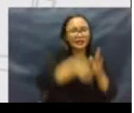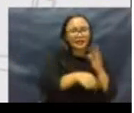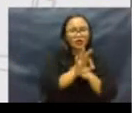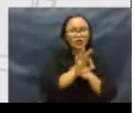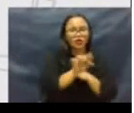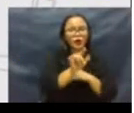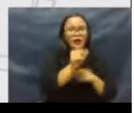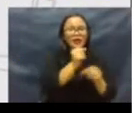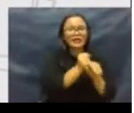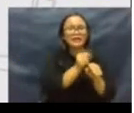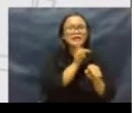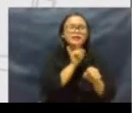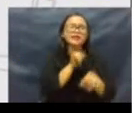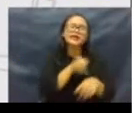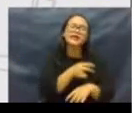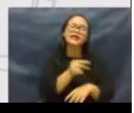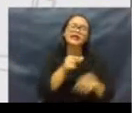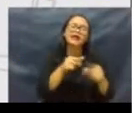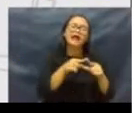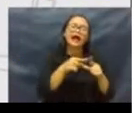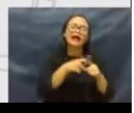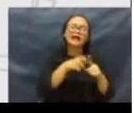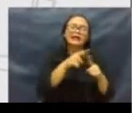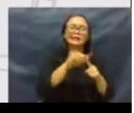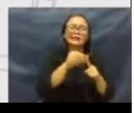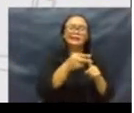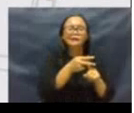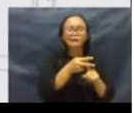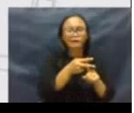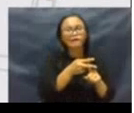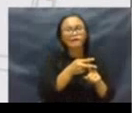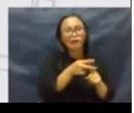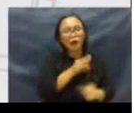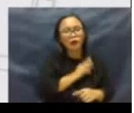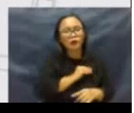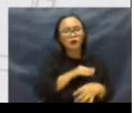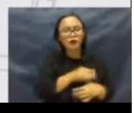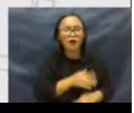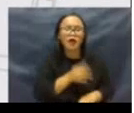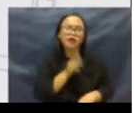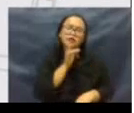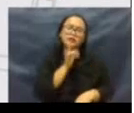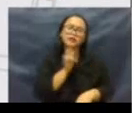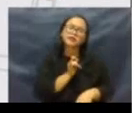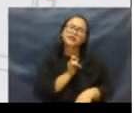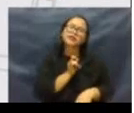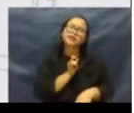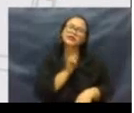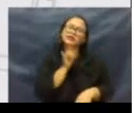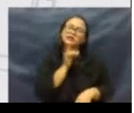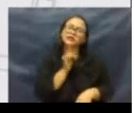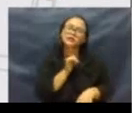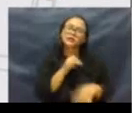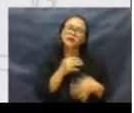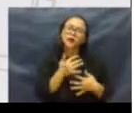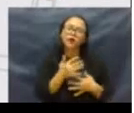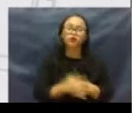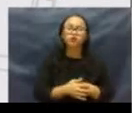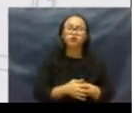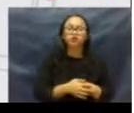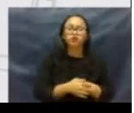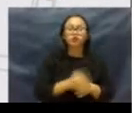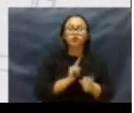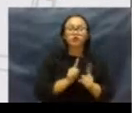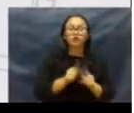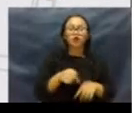terkesan reaktif. Artinya berpikir kritis itu seperti seakan-akan terjadi ketika seseorang itu